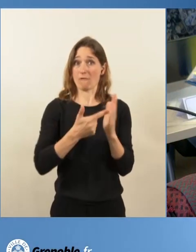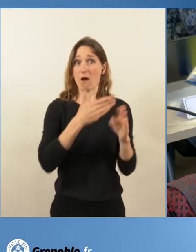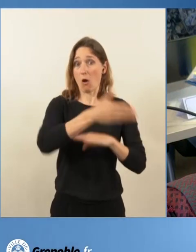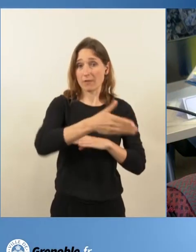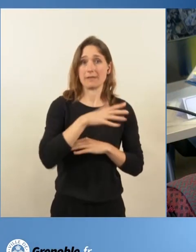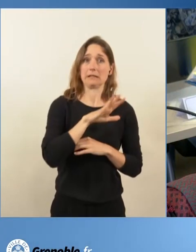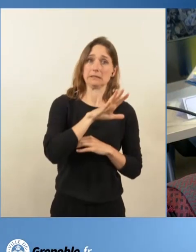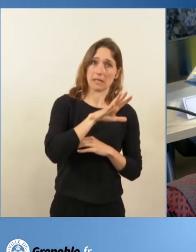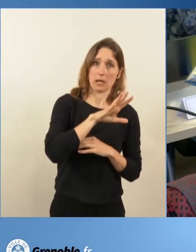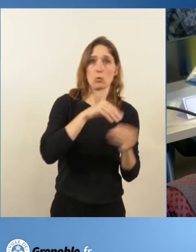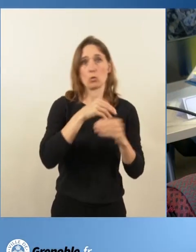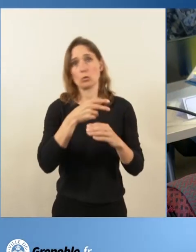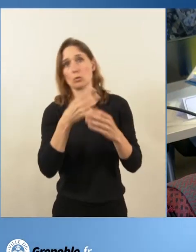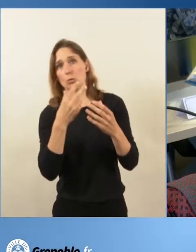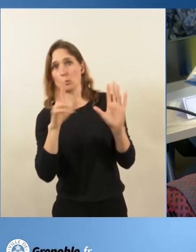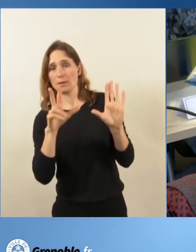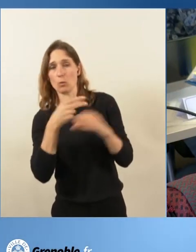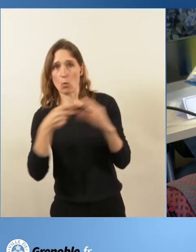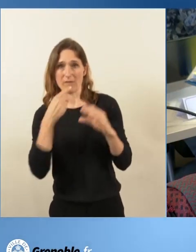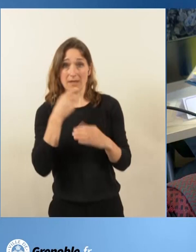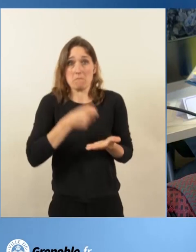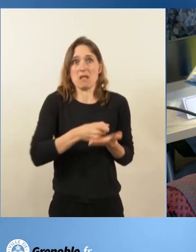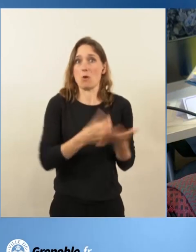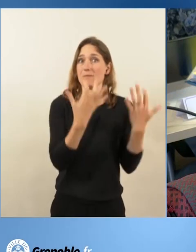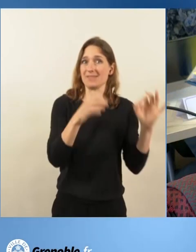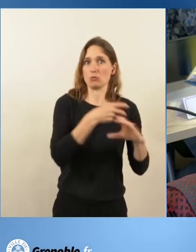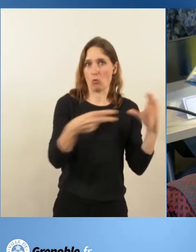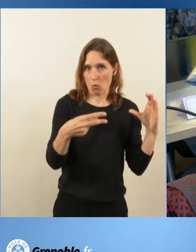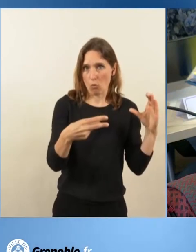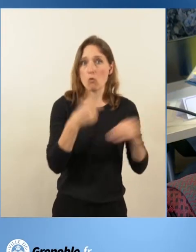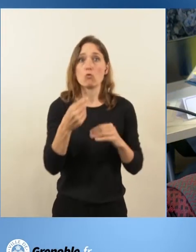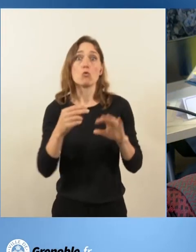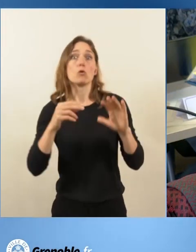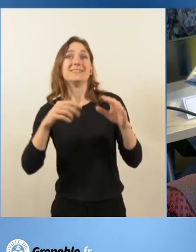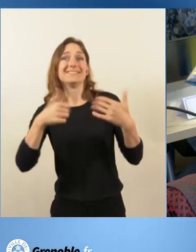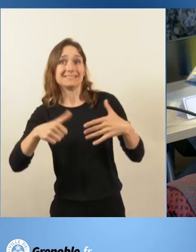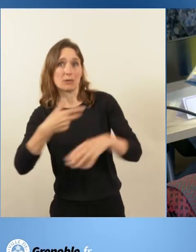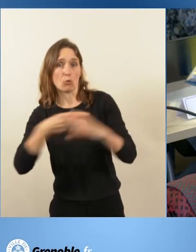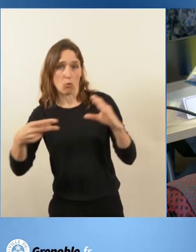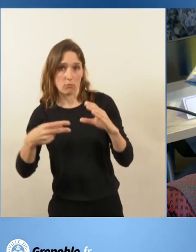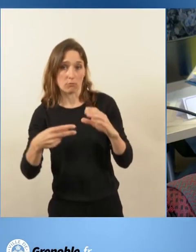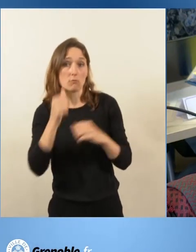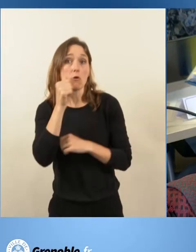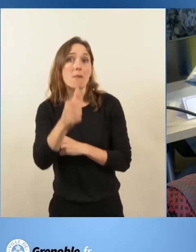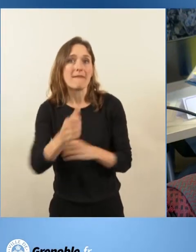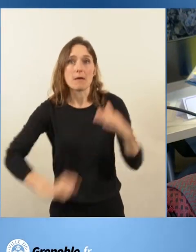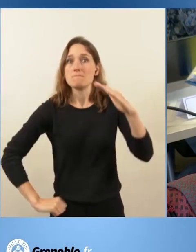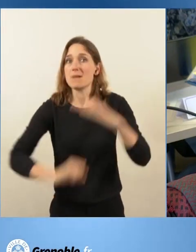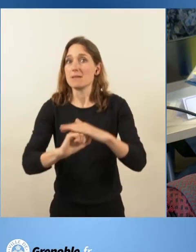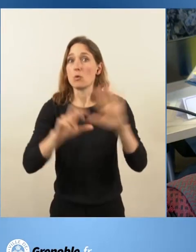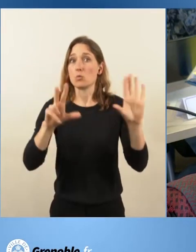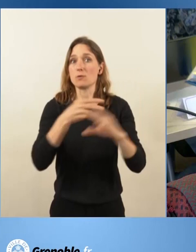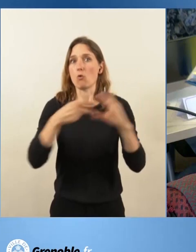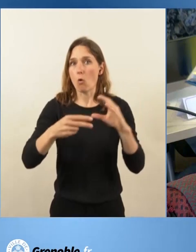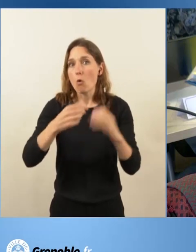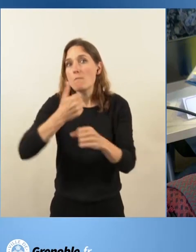au minimum il s'agit de 10 euros ou de 16 euros d'entrée demain il s'acquitteront au maximum de 8 euros par an ou de 14 euros par an